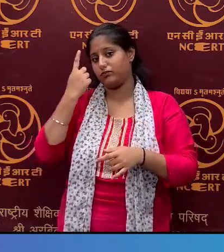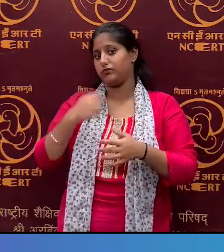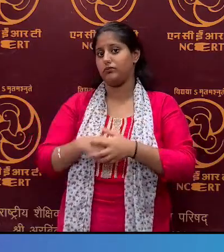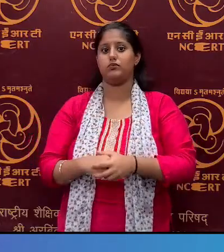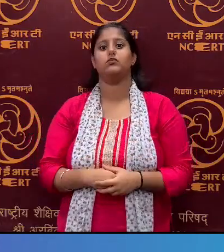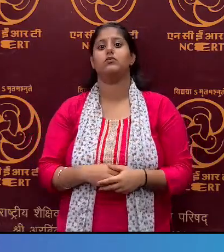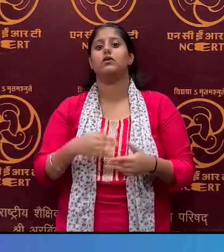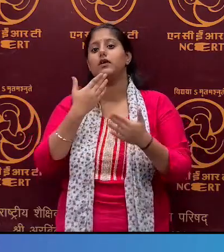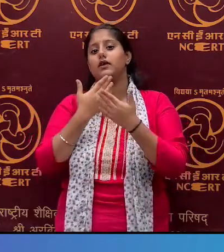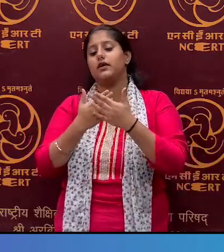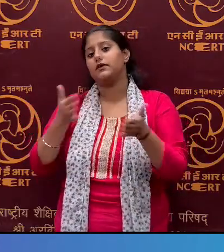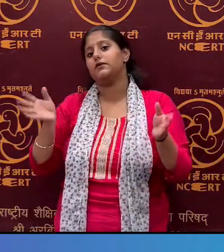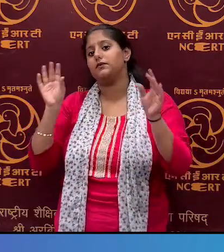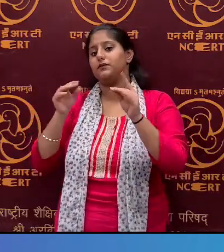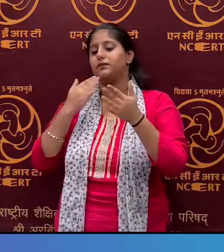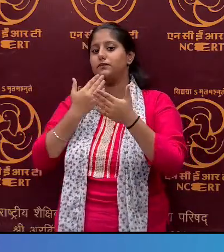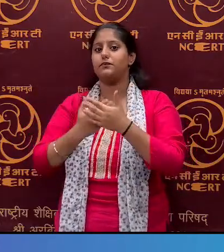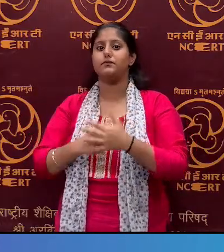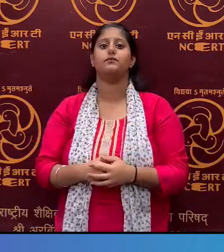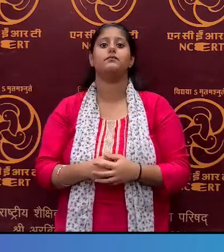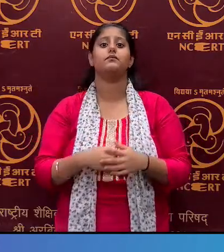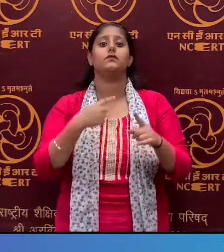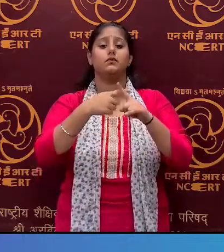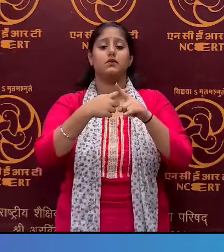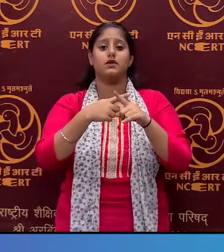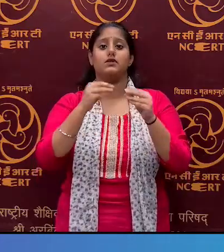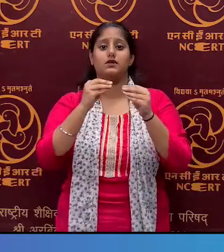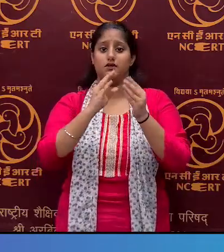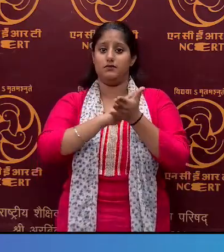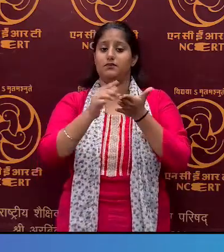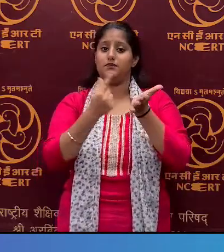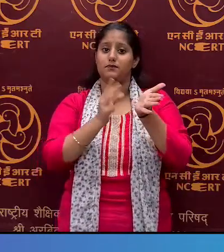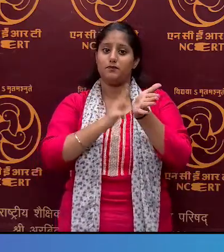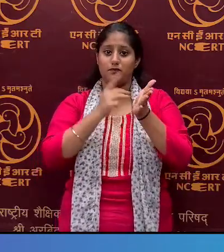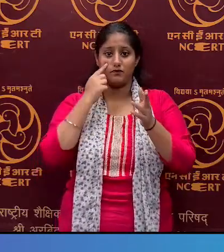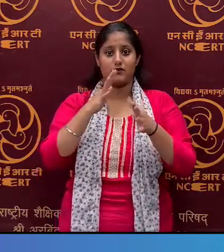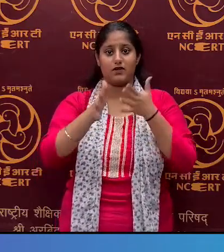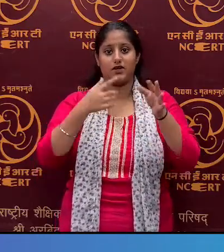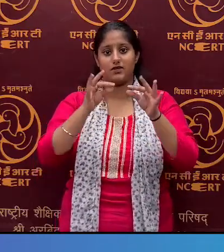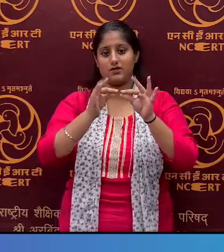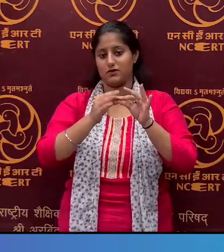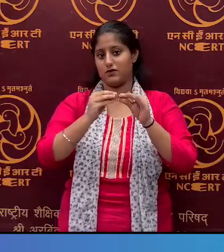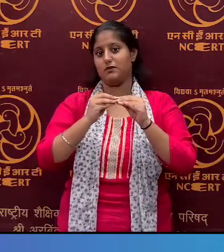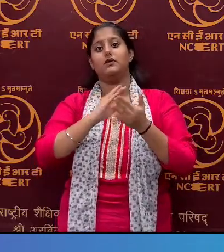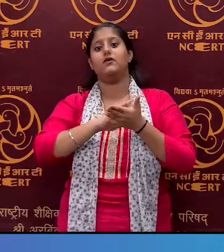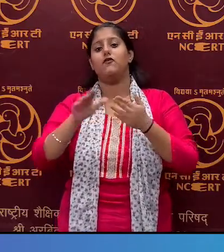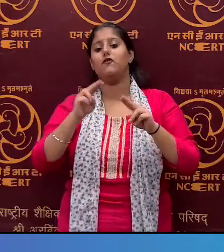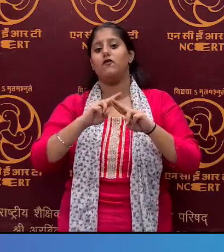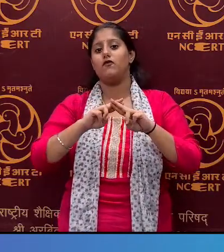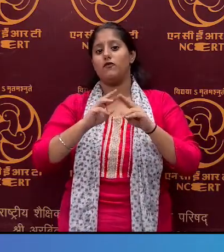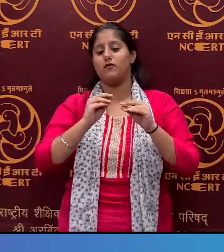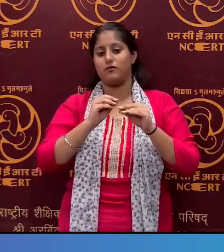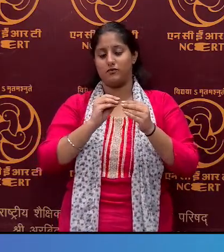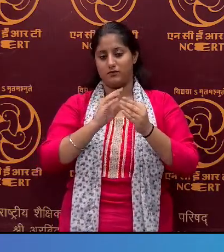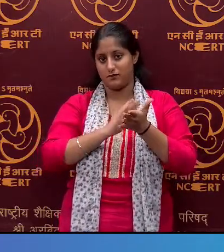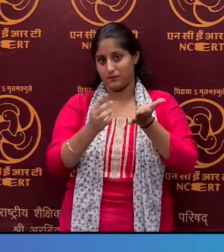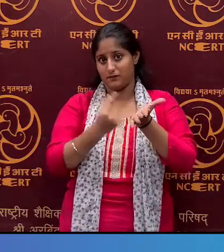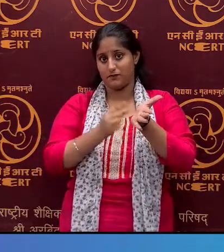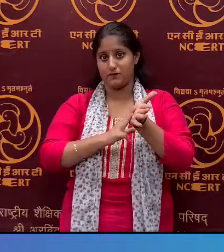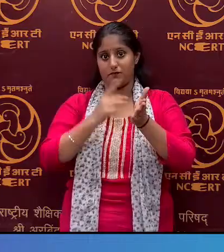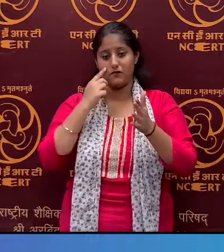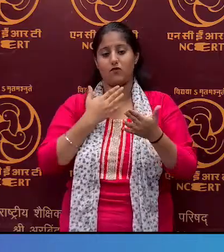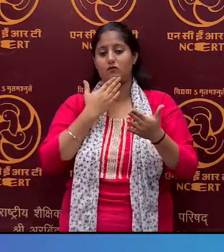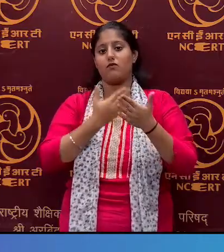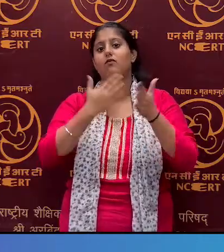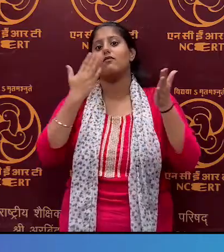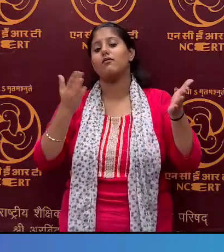के लिए. थैंक्स वंस अगेन. थैंक यू. ओके, तो भूमि जो हमारी साइन लैंग्वेज इंटरप्रेटर हैं, वो भी हमारे साथ इस पूरे सेशन में जुड़ी रही. भूमि,